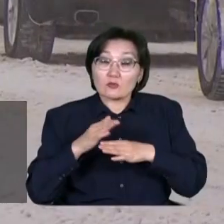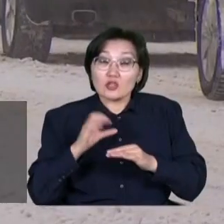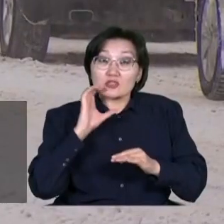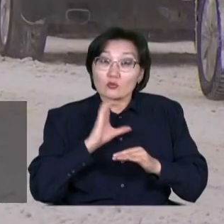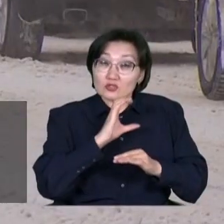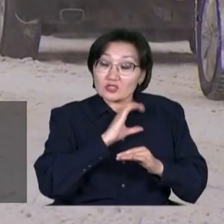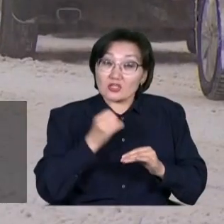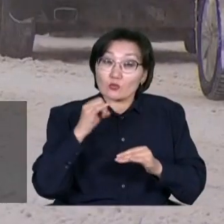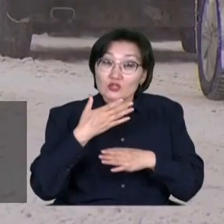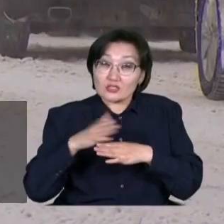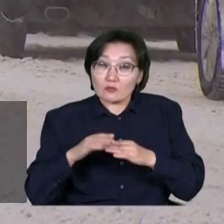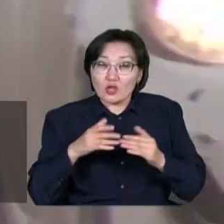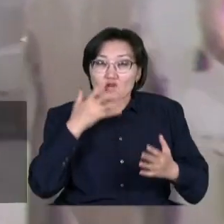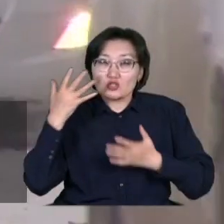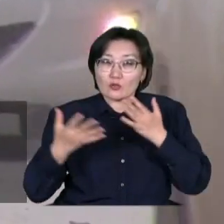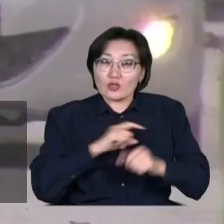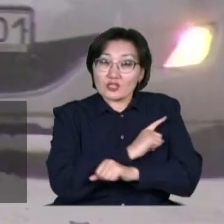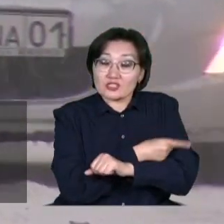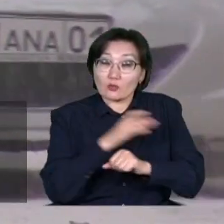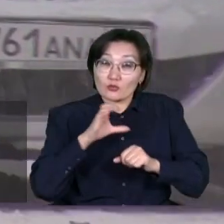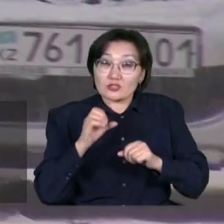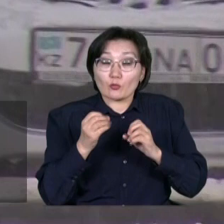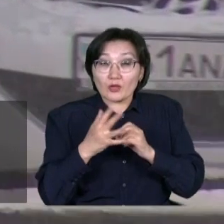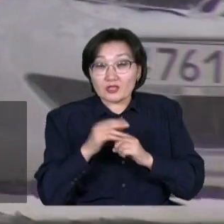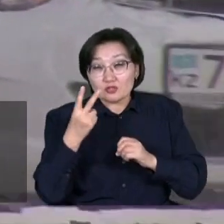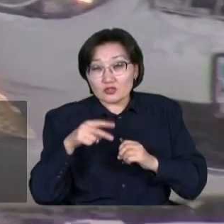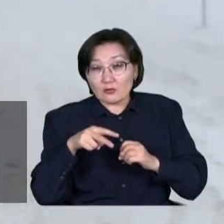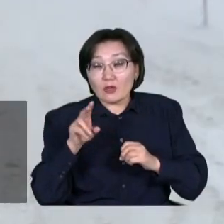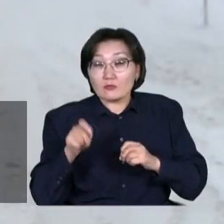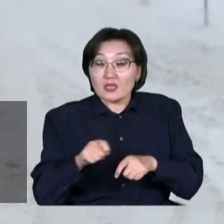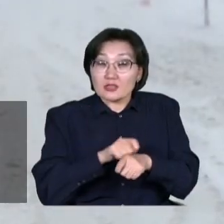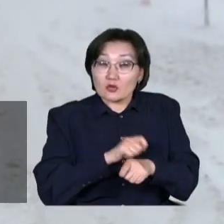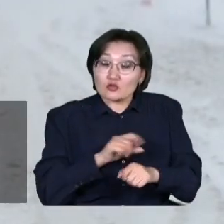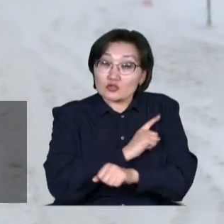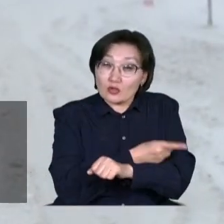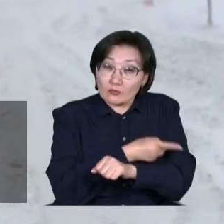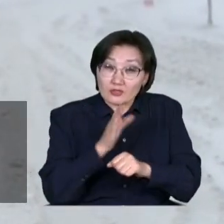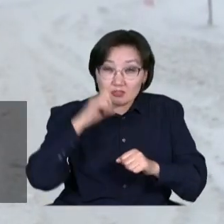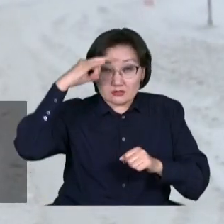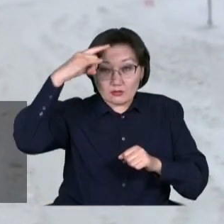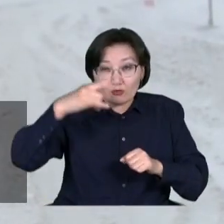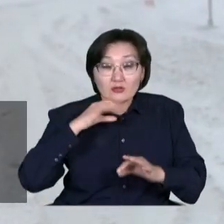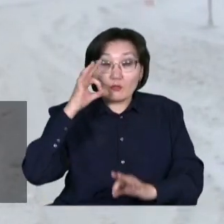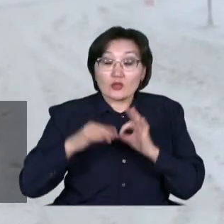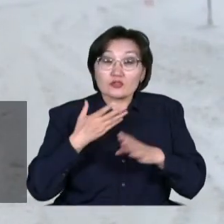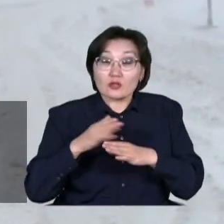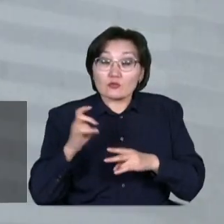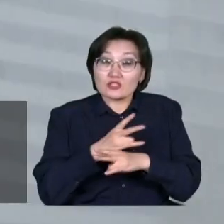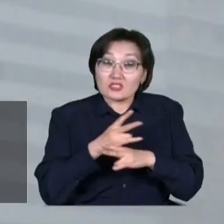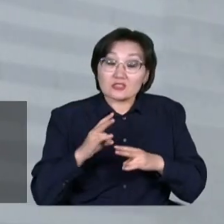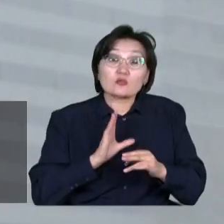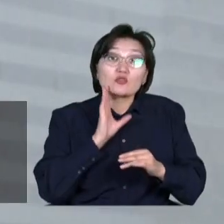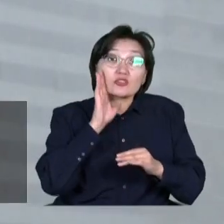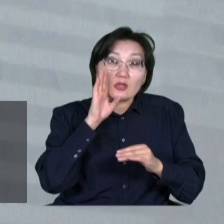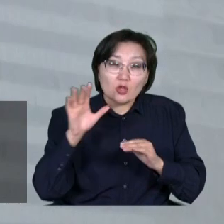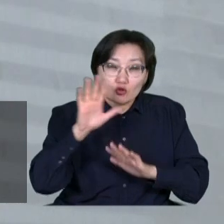солтүстігінде және оңтүстігінде желдің екпіні секундына 15-20 метрге дейін күшеймек. Ал еліміздің батыс өңірінде түнде және